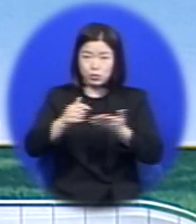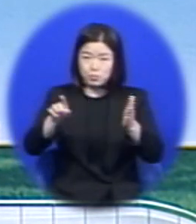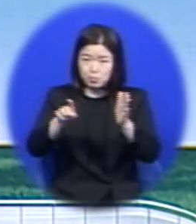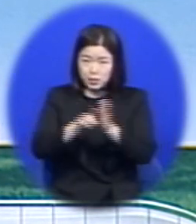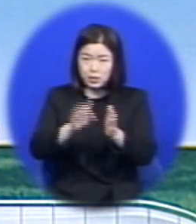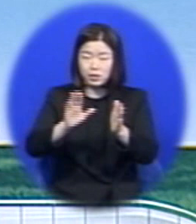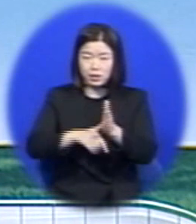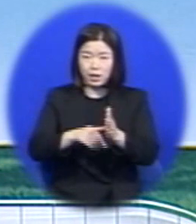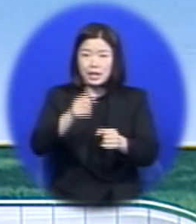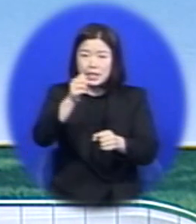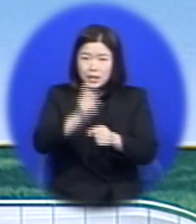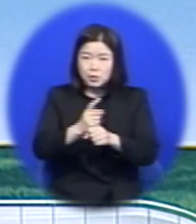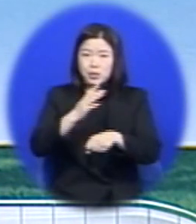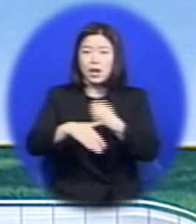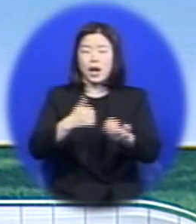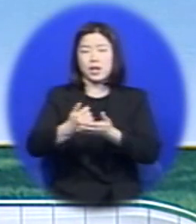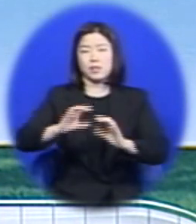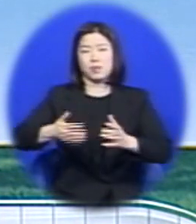나라에 갑니다.